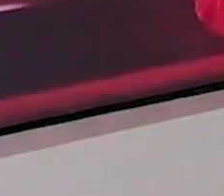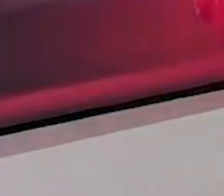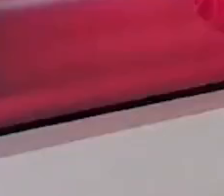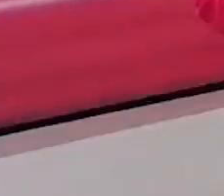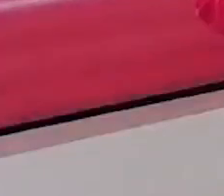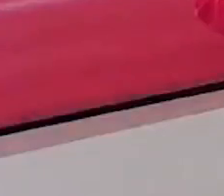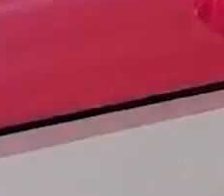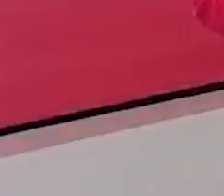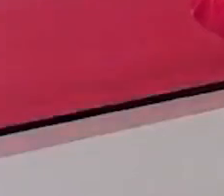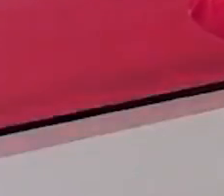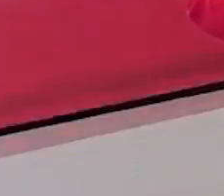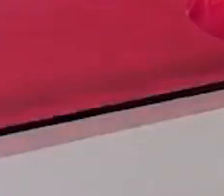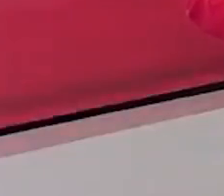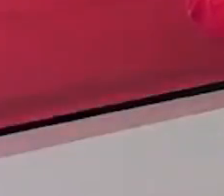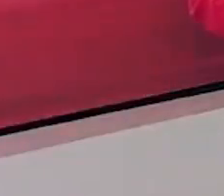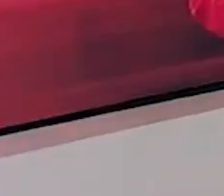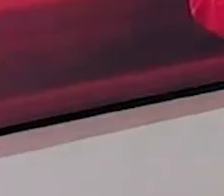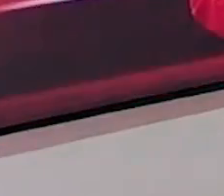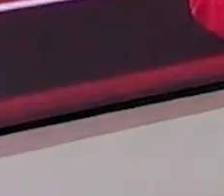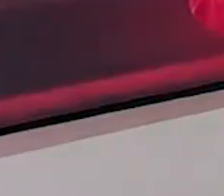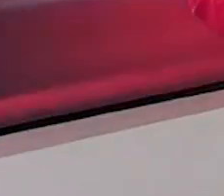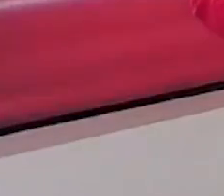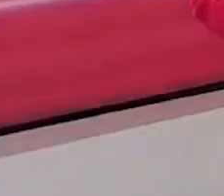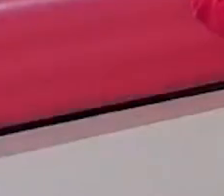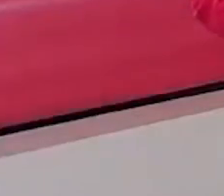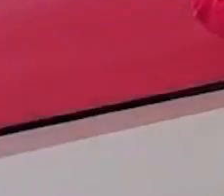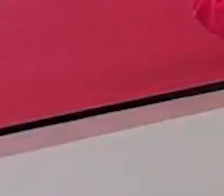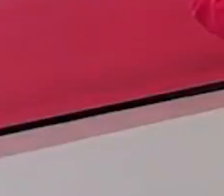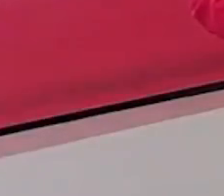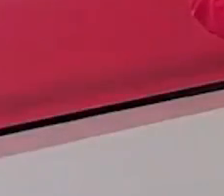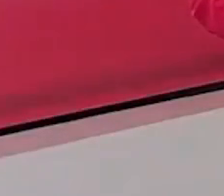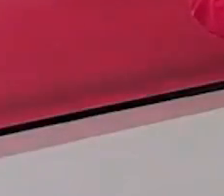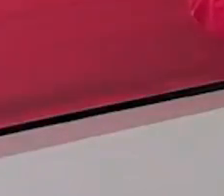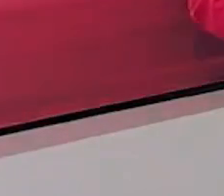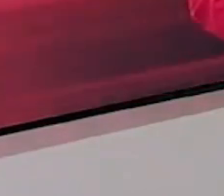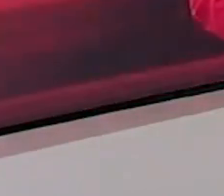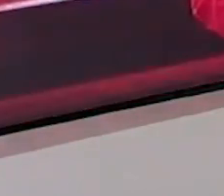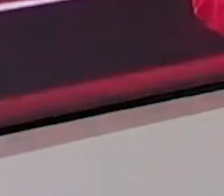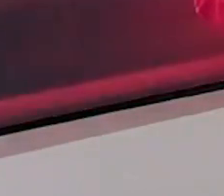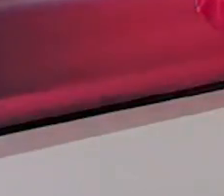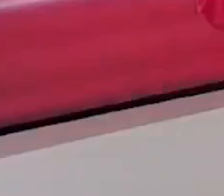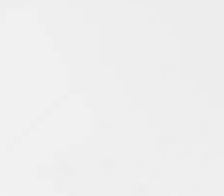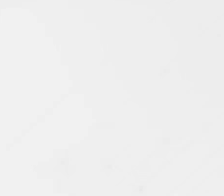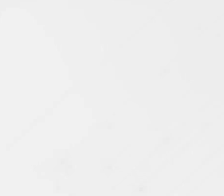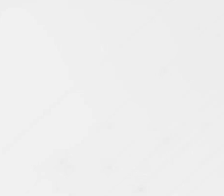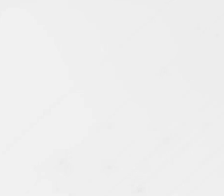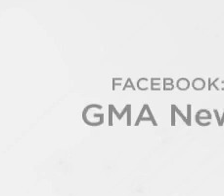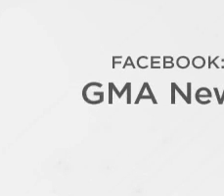subaybayan niyo po kami sa GMA Pinoy TV at sa www.gmanews.tv.